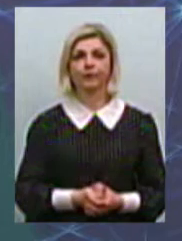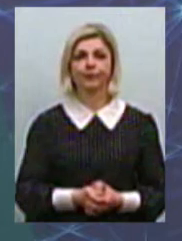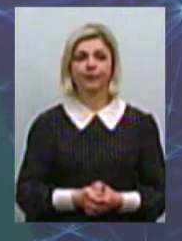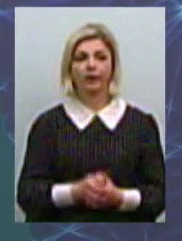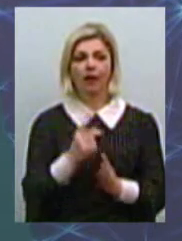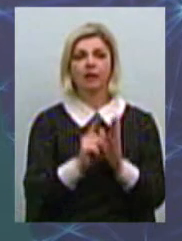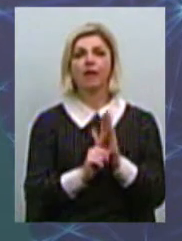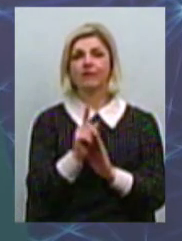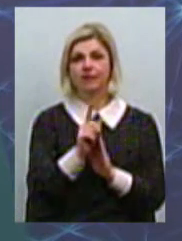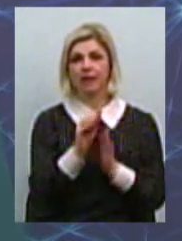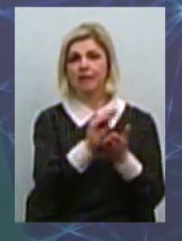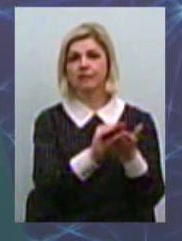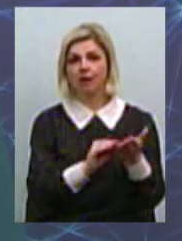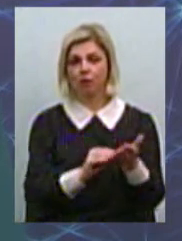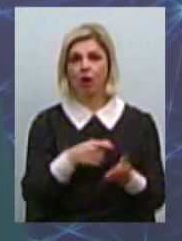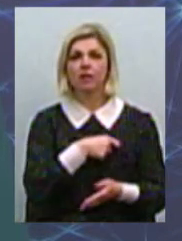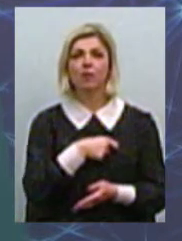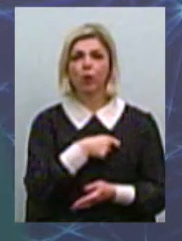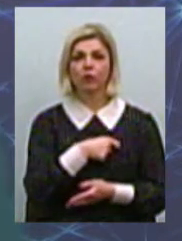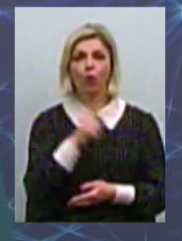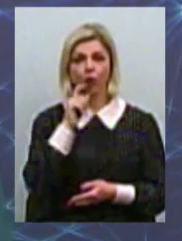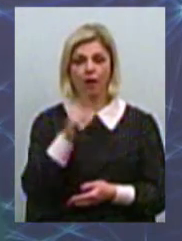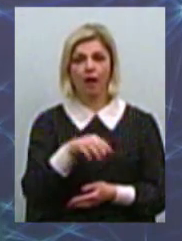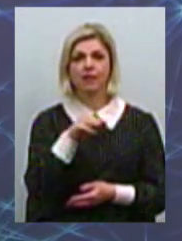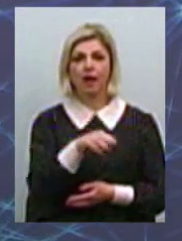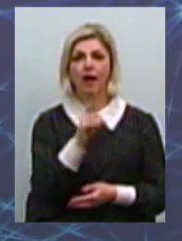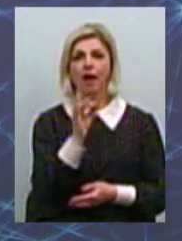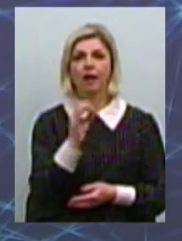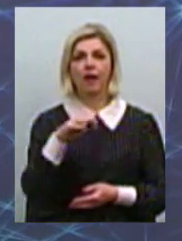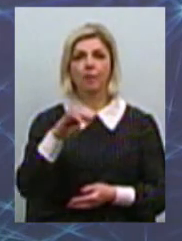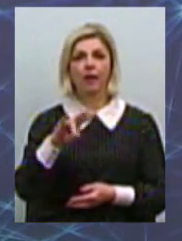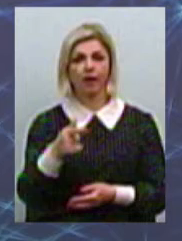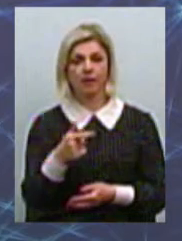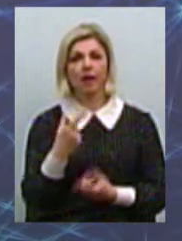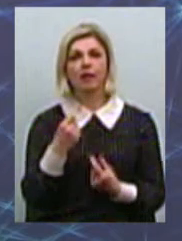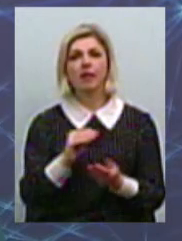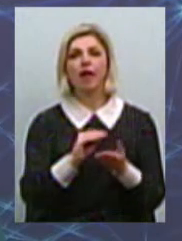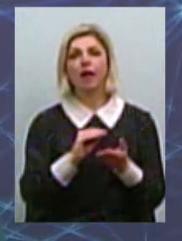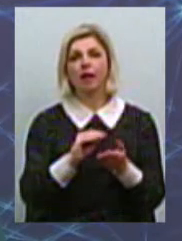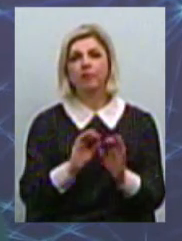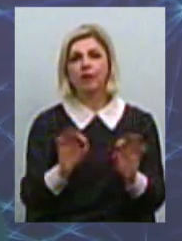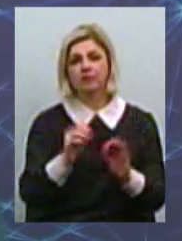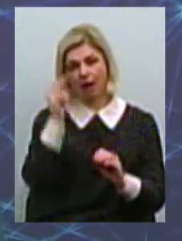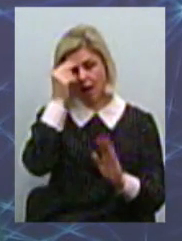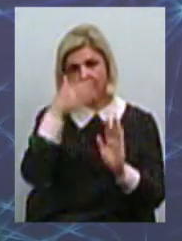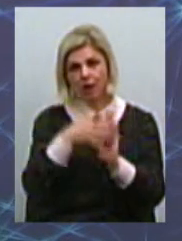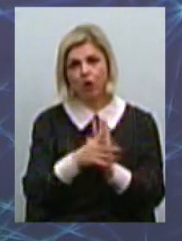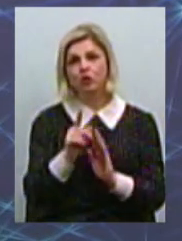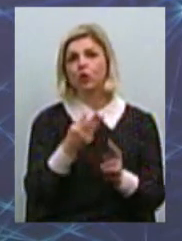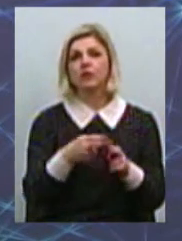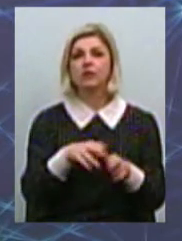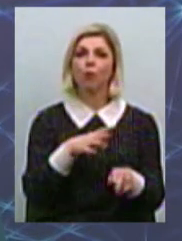вступну статтю народного депутата України Тараса Кременя, де йде аналітика, що це таке було і так